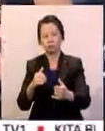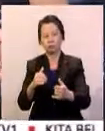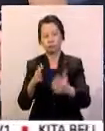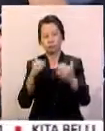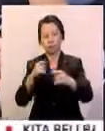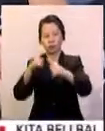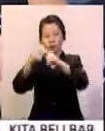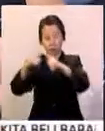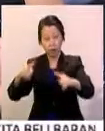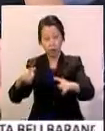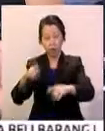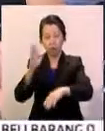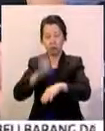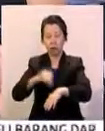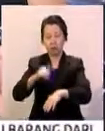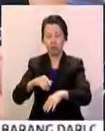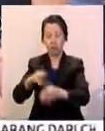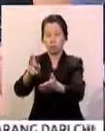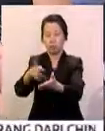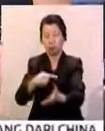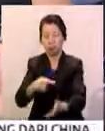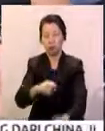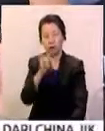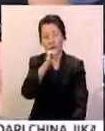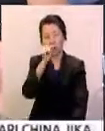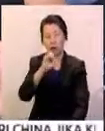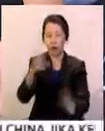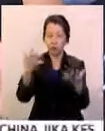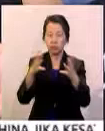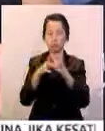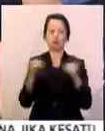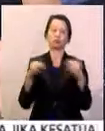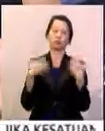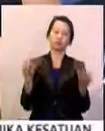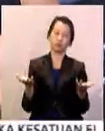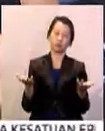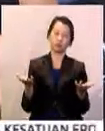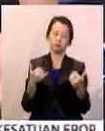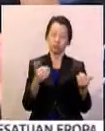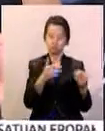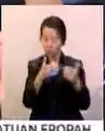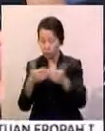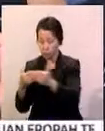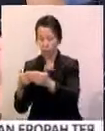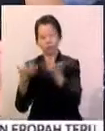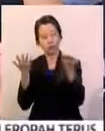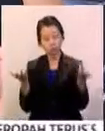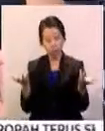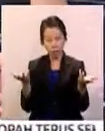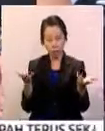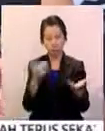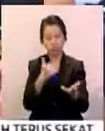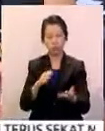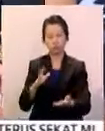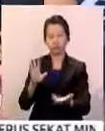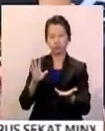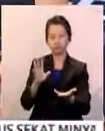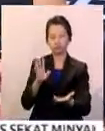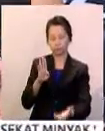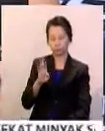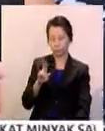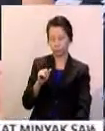dia orang panggil, bayar kita dan habis itu kan. Jadi kesinambungan tu tak ada. Jadi branding ni